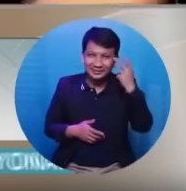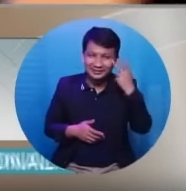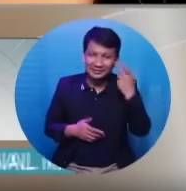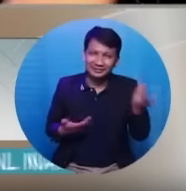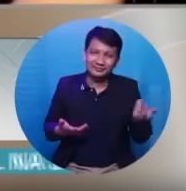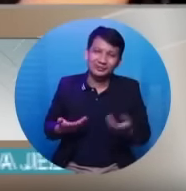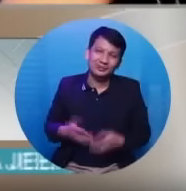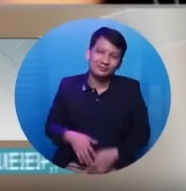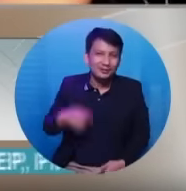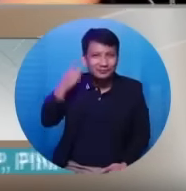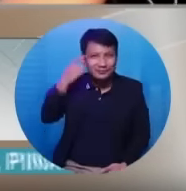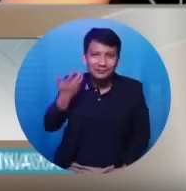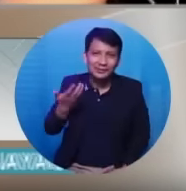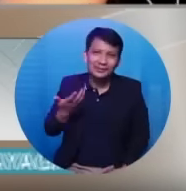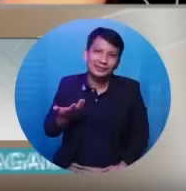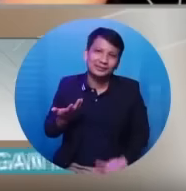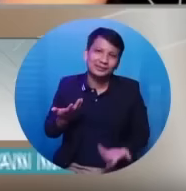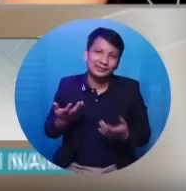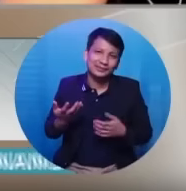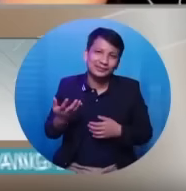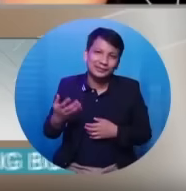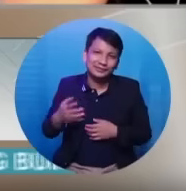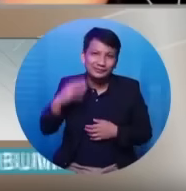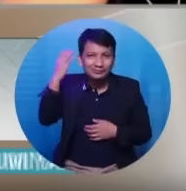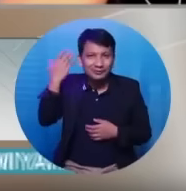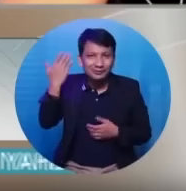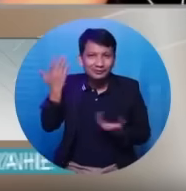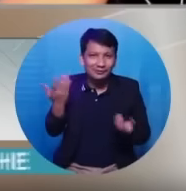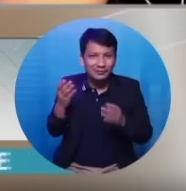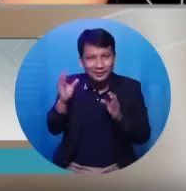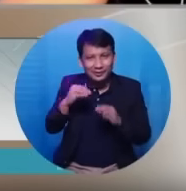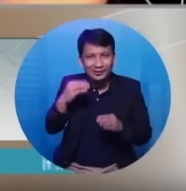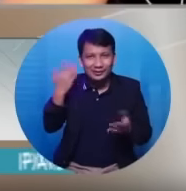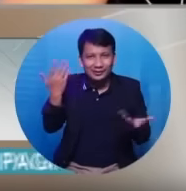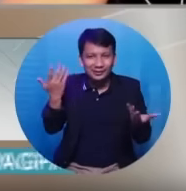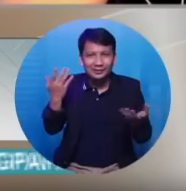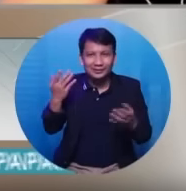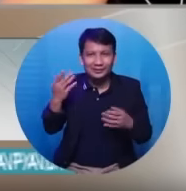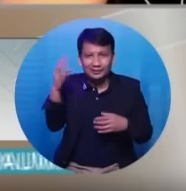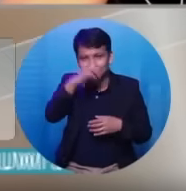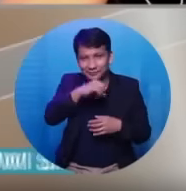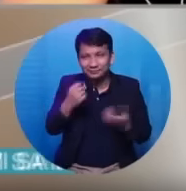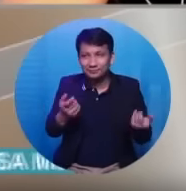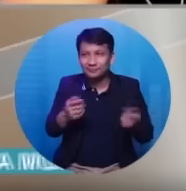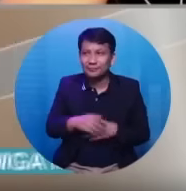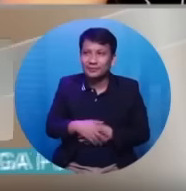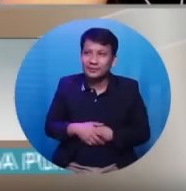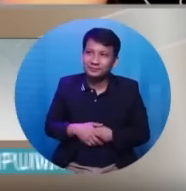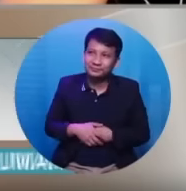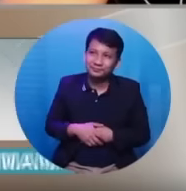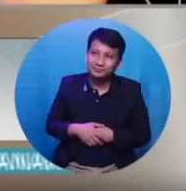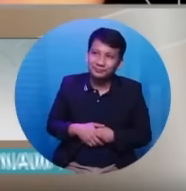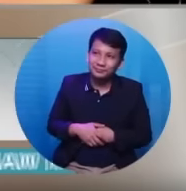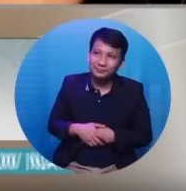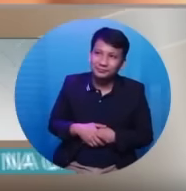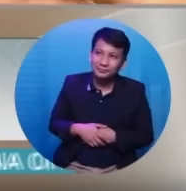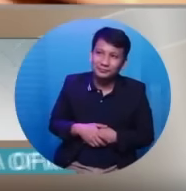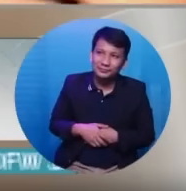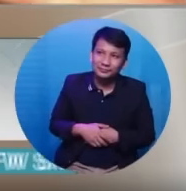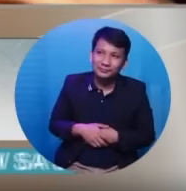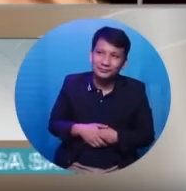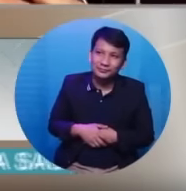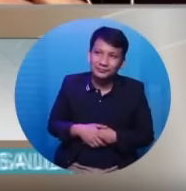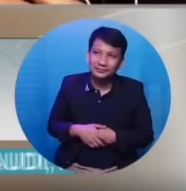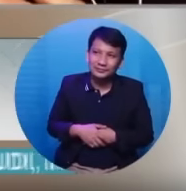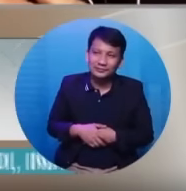ata. Hindi, hindi. Sir, actually, hindi naman po. Okay, alam ko yung level ng sarili ko. Ganito, sir. Di ba ho, pag